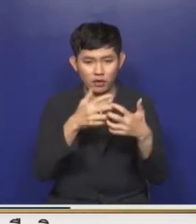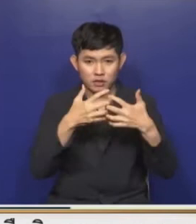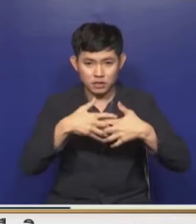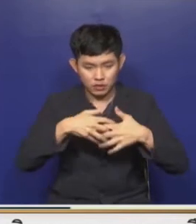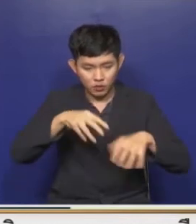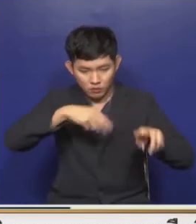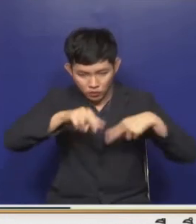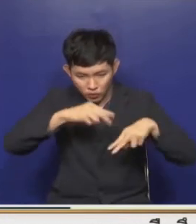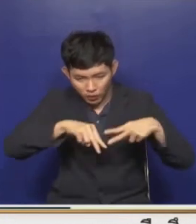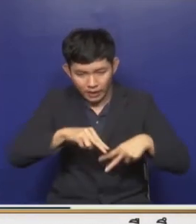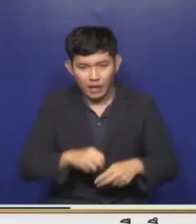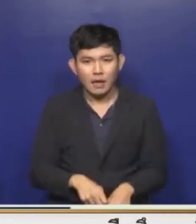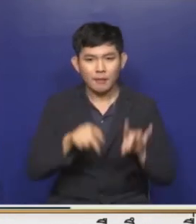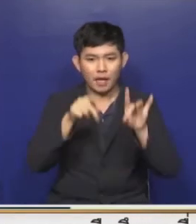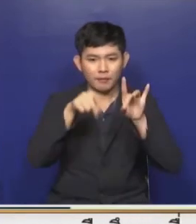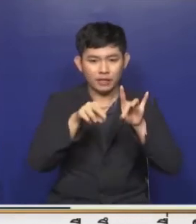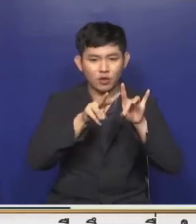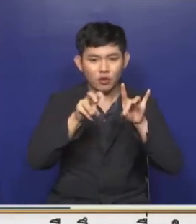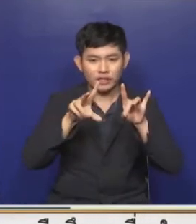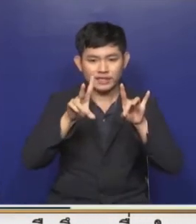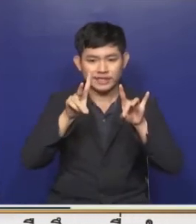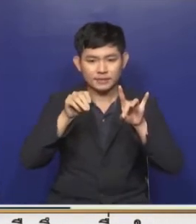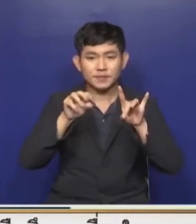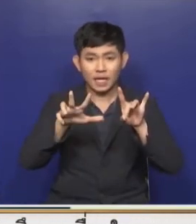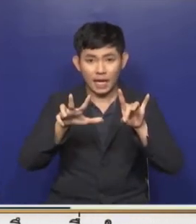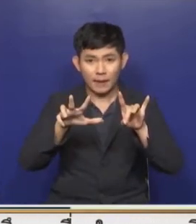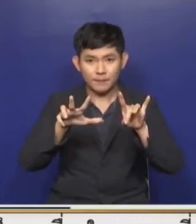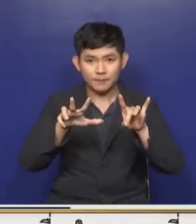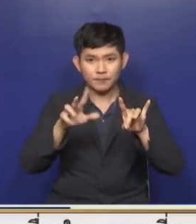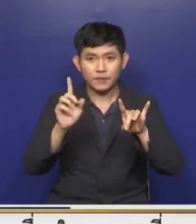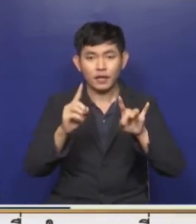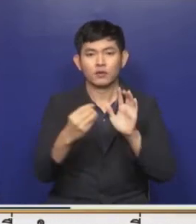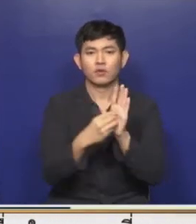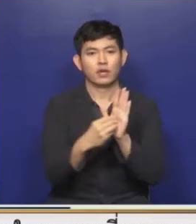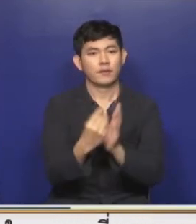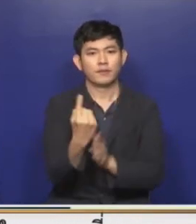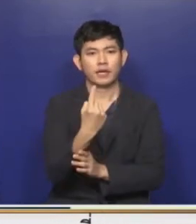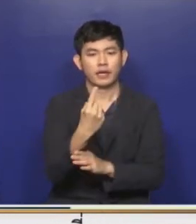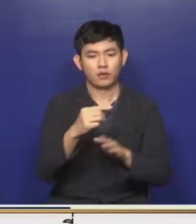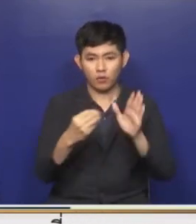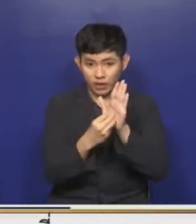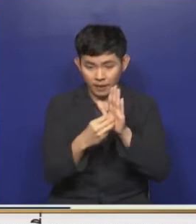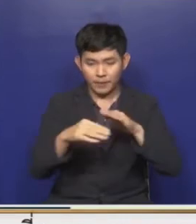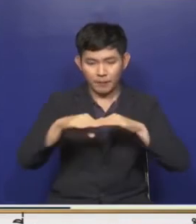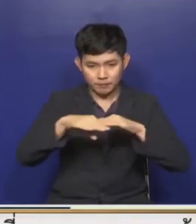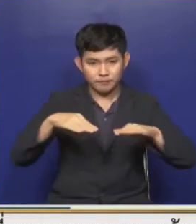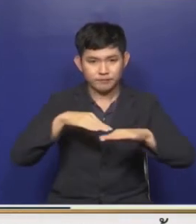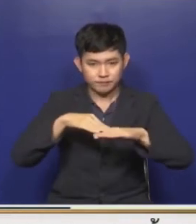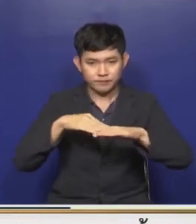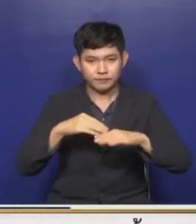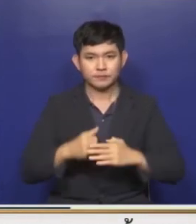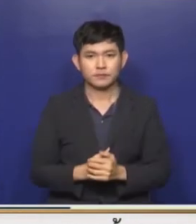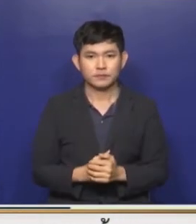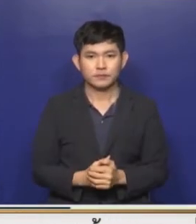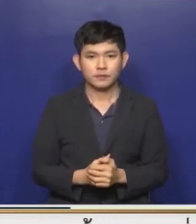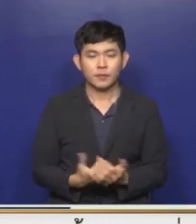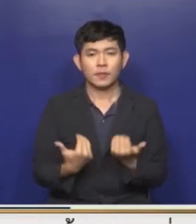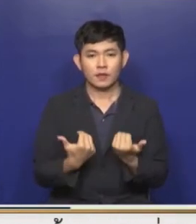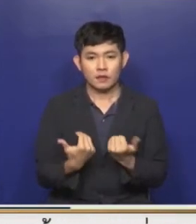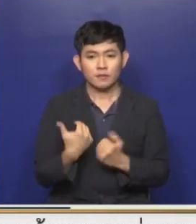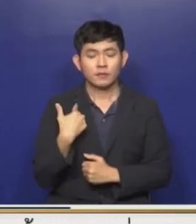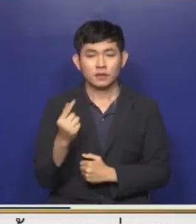ว 8,273 คันอัี้ใเฉพาะพื้นที่ของกรงเทศมหานัครและปริมนทนนอกจากนั้น